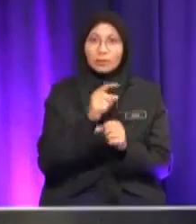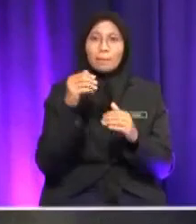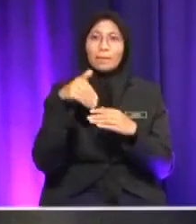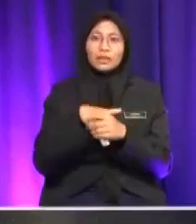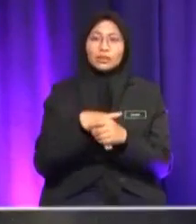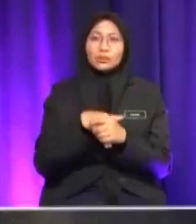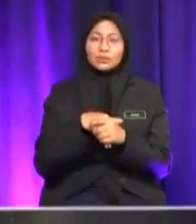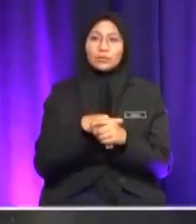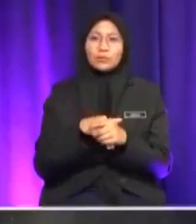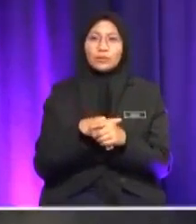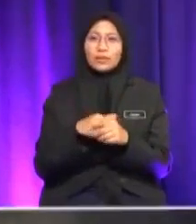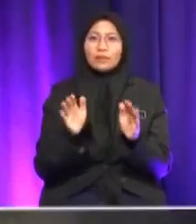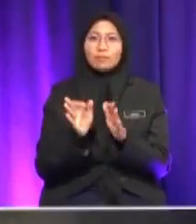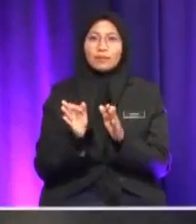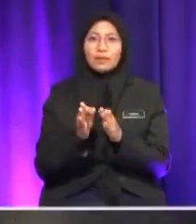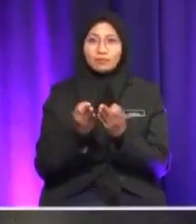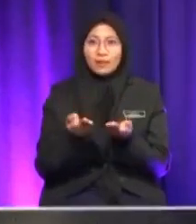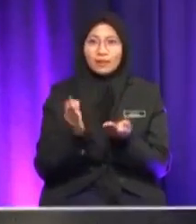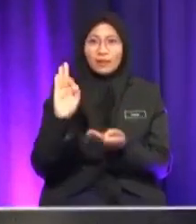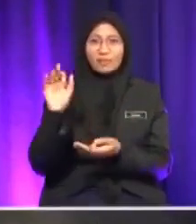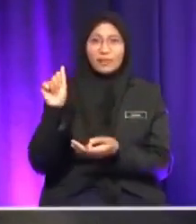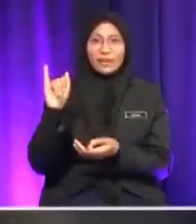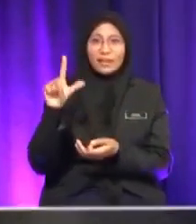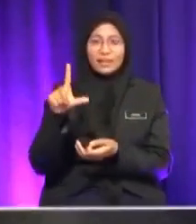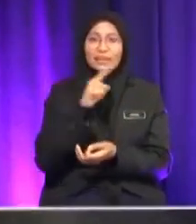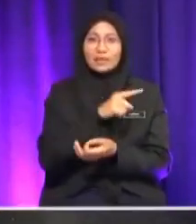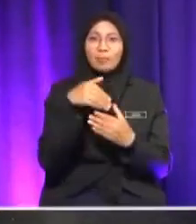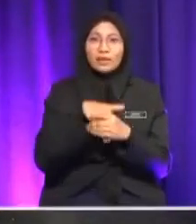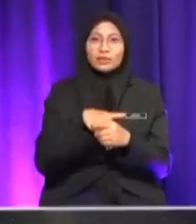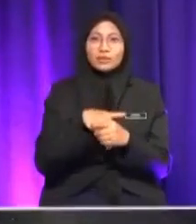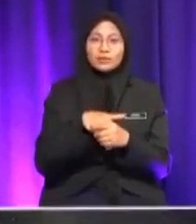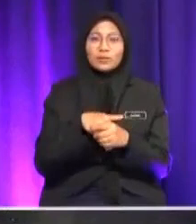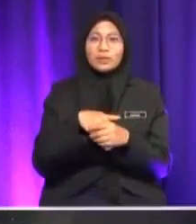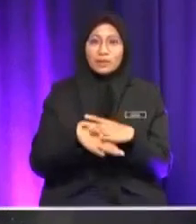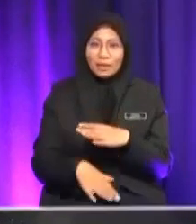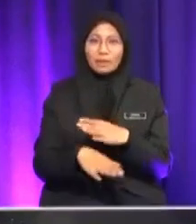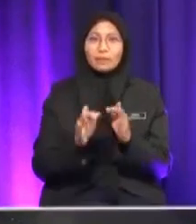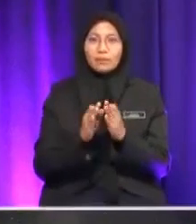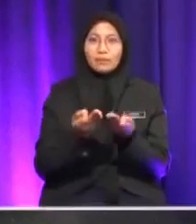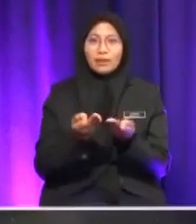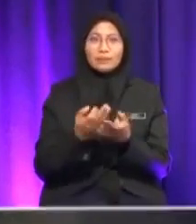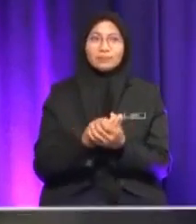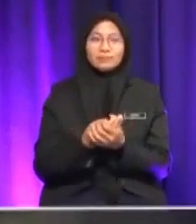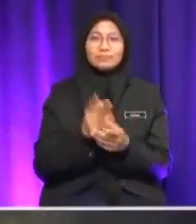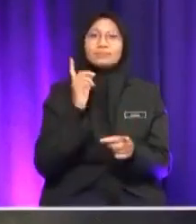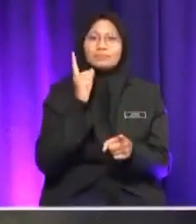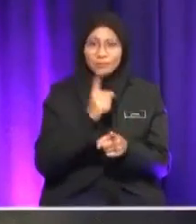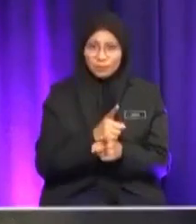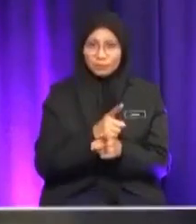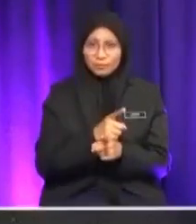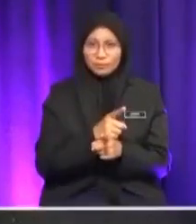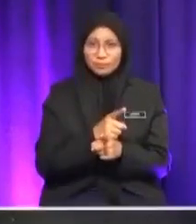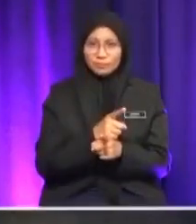tertakluk kepada pembayaran cukai dan sebagainya. Maka setiap kali saya membeli sesuatu, saya mesti simpan resit dalam fail, cikgu. Tepat tindakan